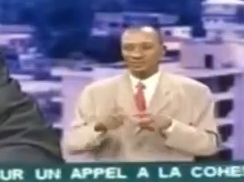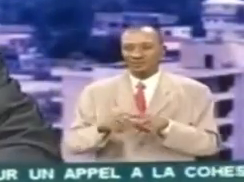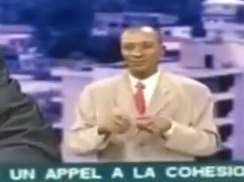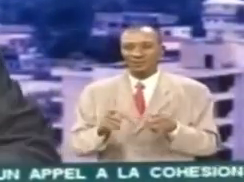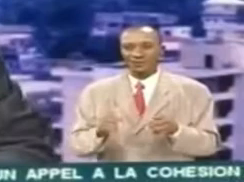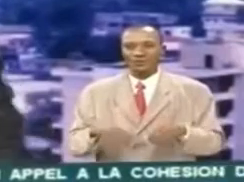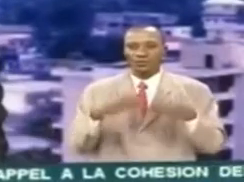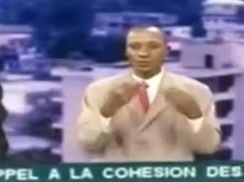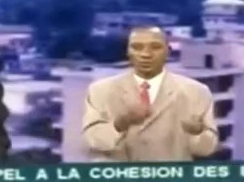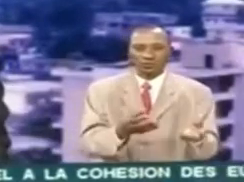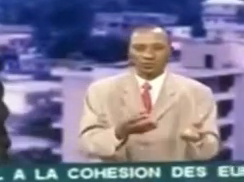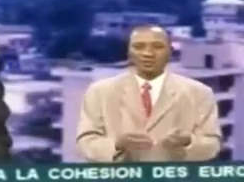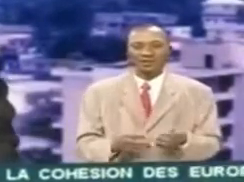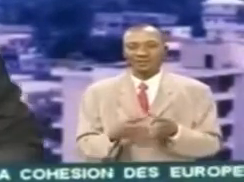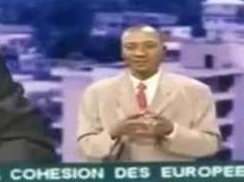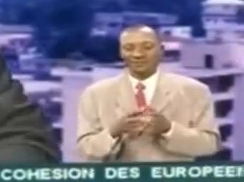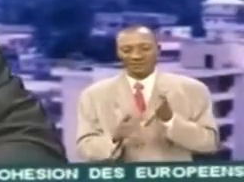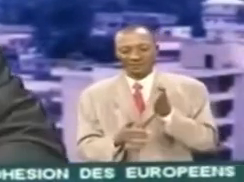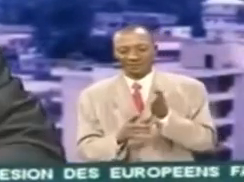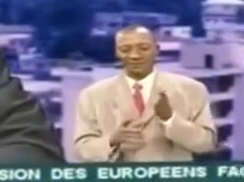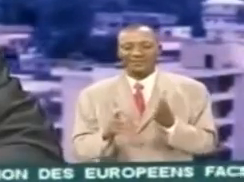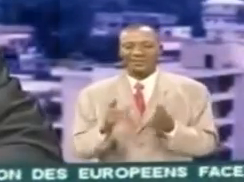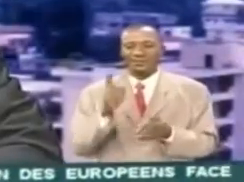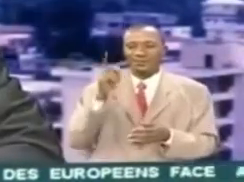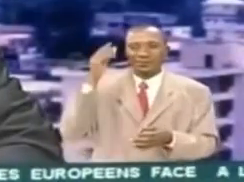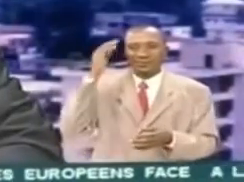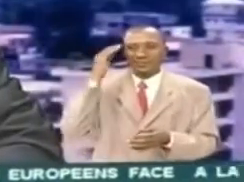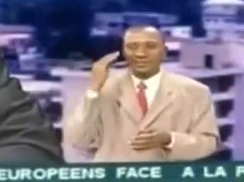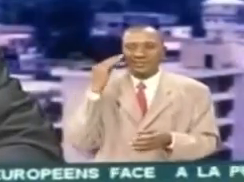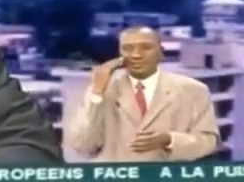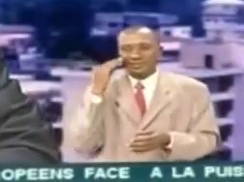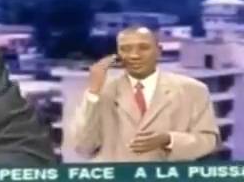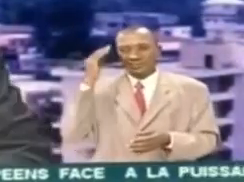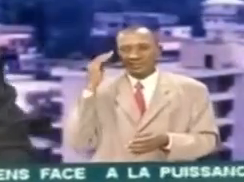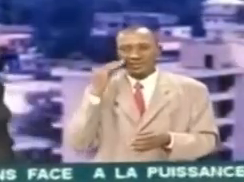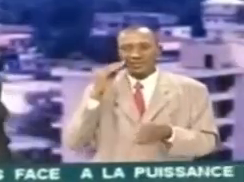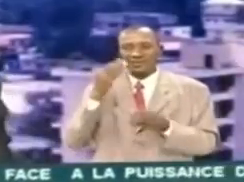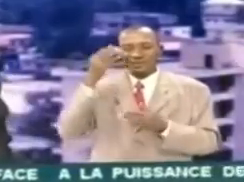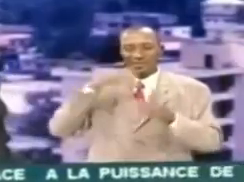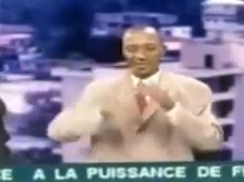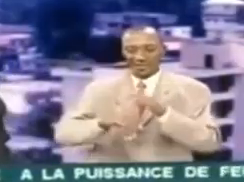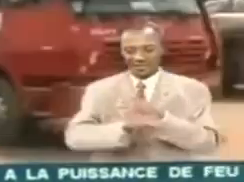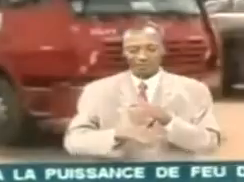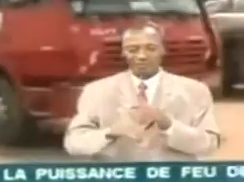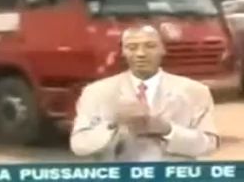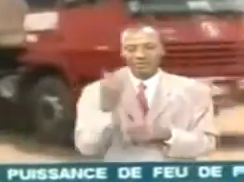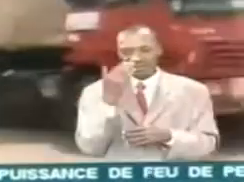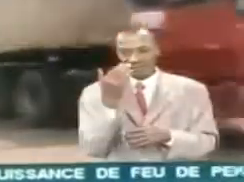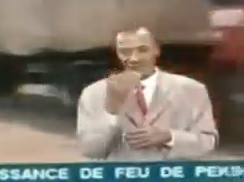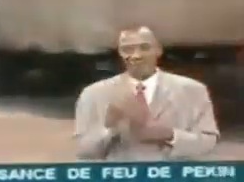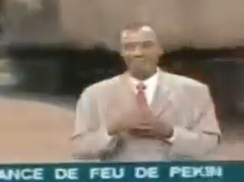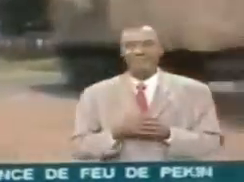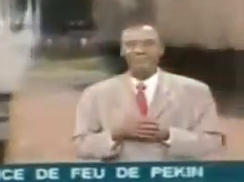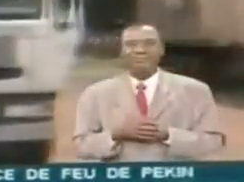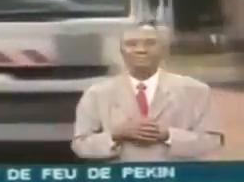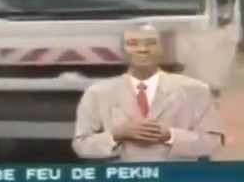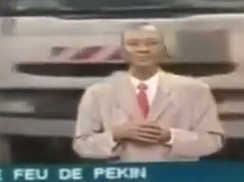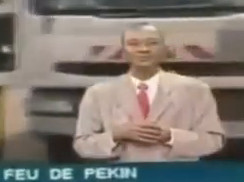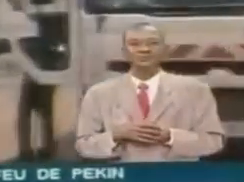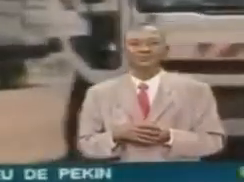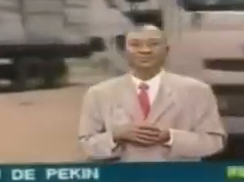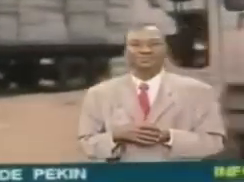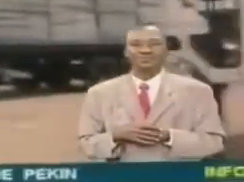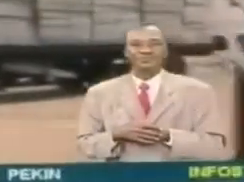du vice-premier ministre, le ministre de l'Intérieur, Emmanuel Ramazani Shadary. Regardez. Le